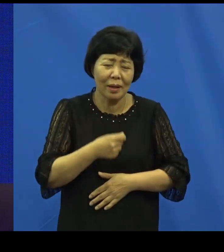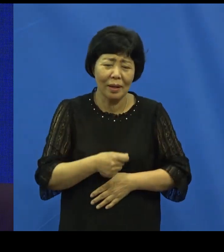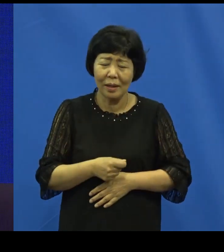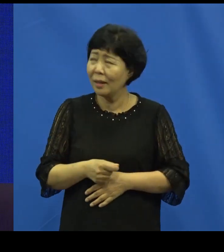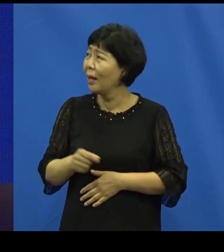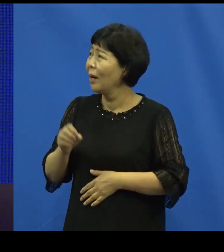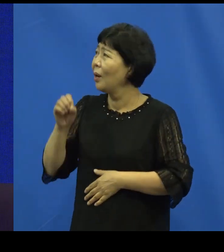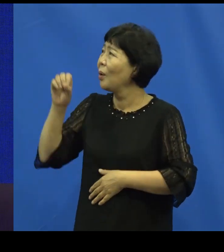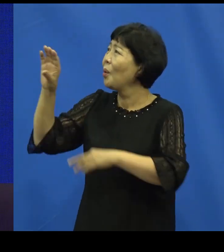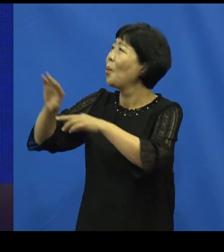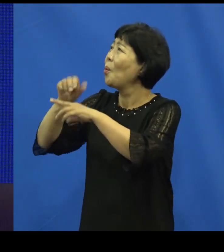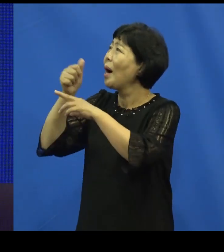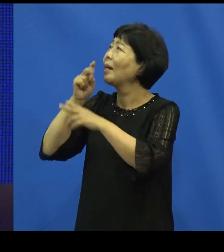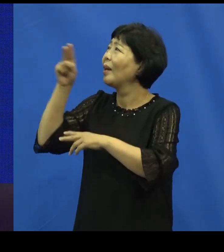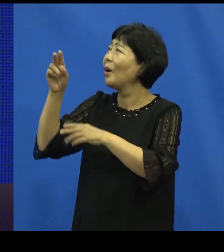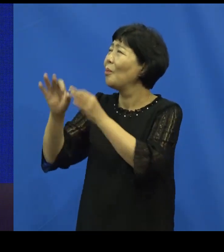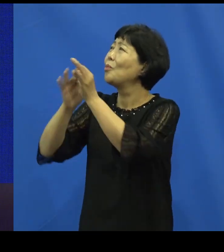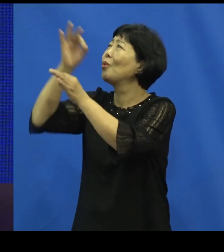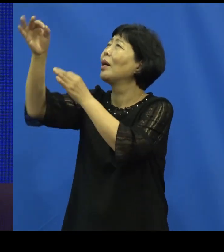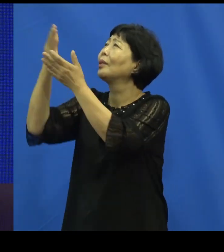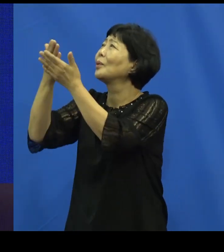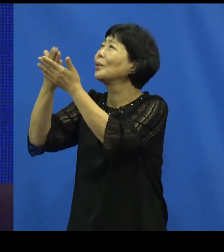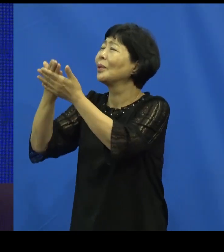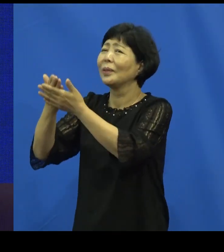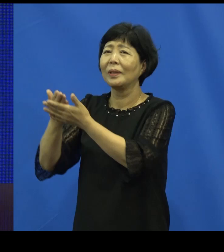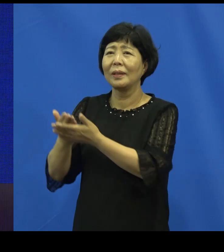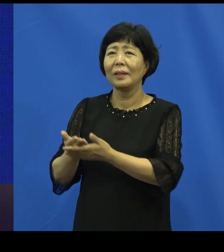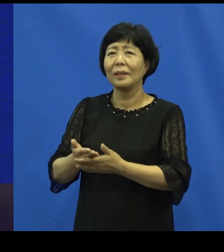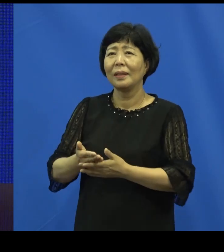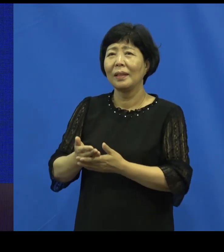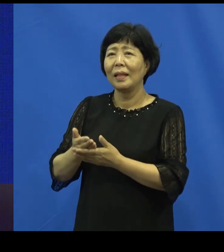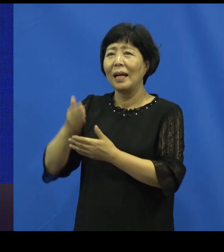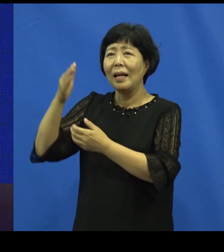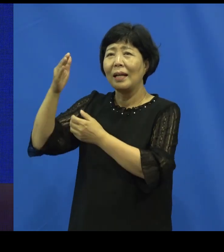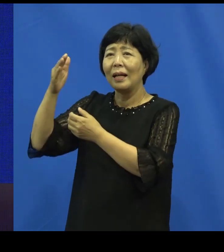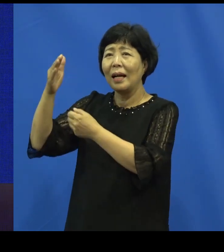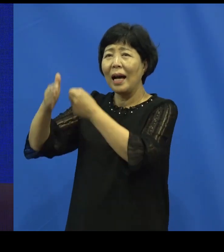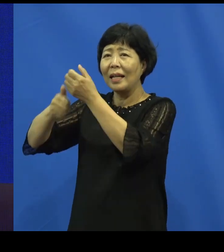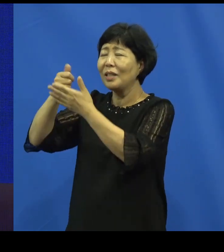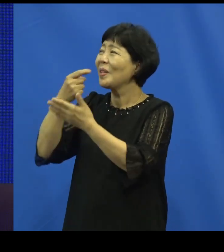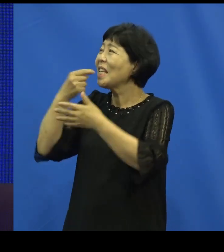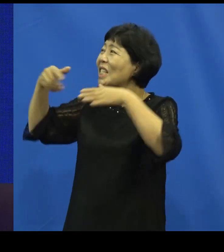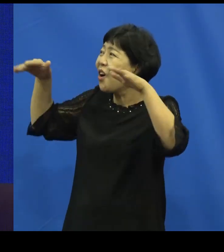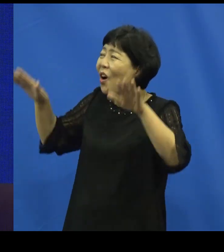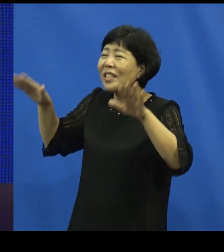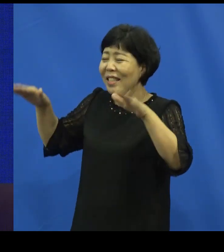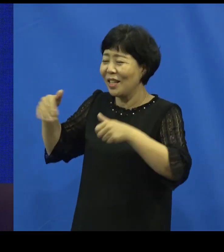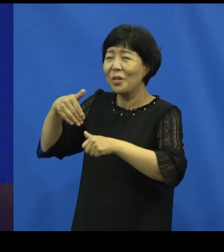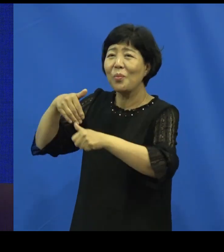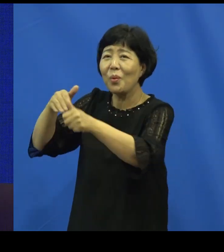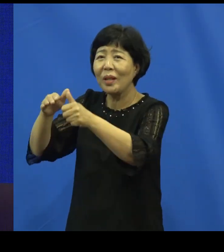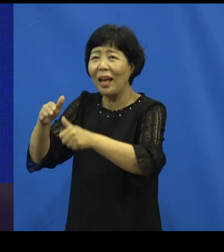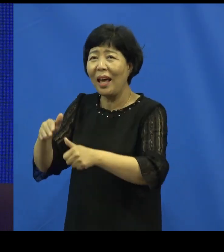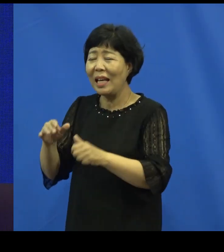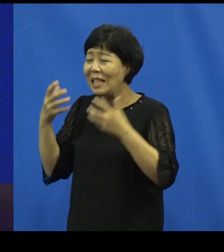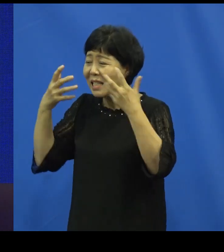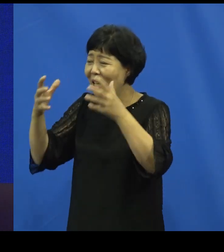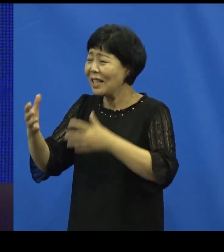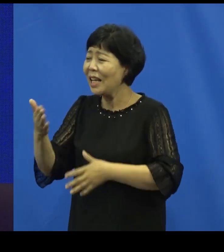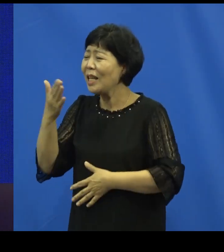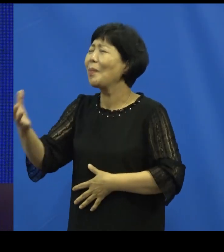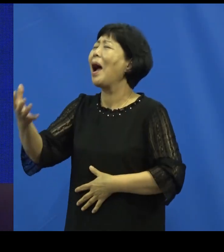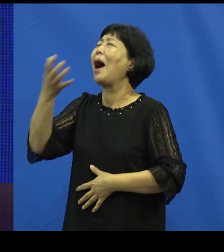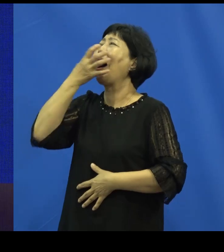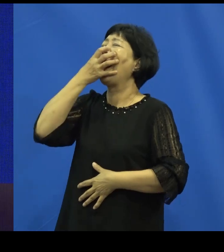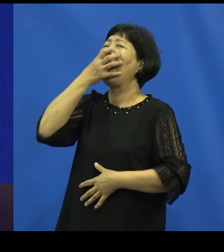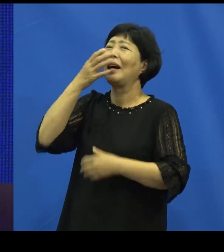왕은 완수궁강하옵소서. 나의 하나님이 이미 그의 천사를 보내어 사람들의 입을 봉하셨으므로 사자들이 나를 상해하지 못하였사오니 이는